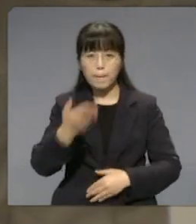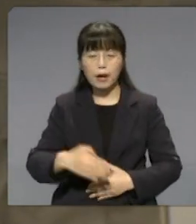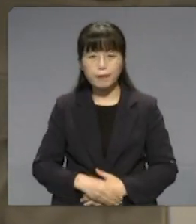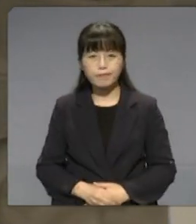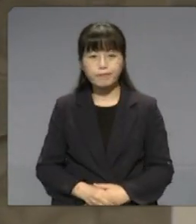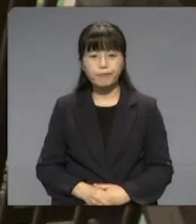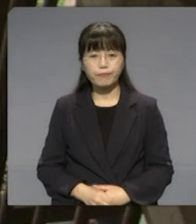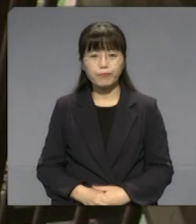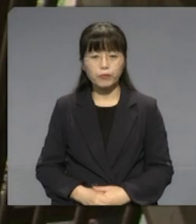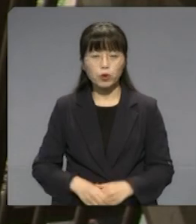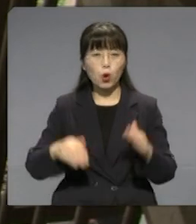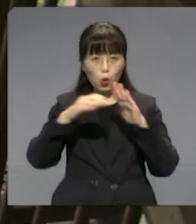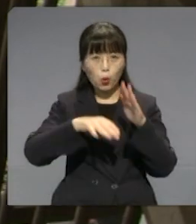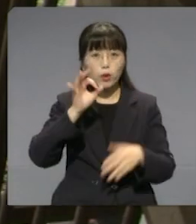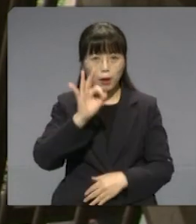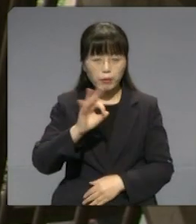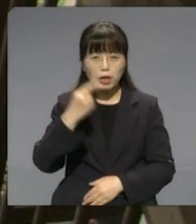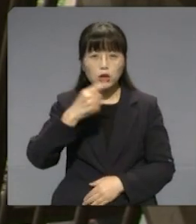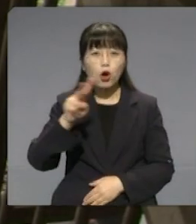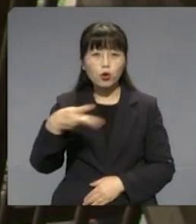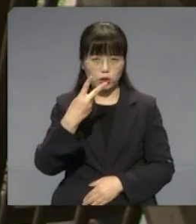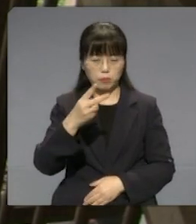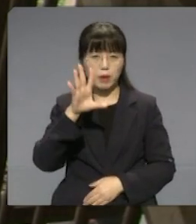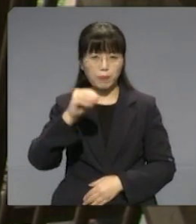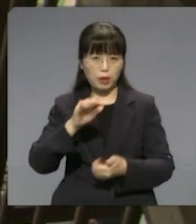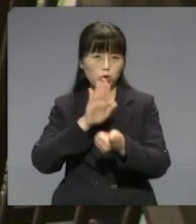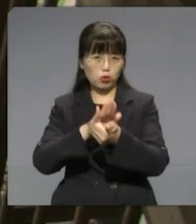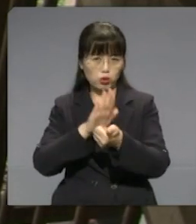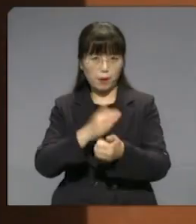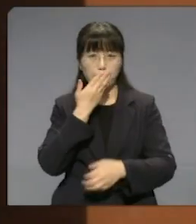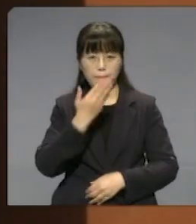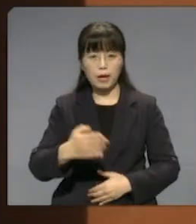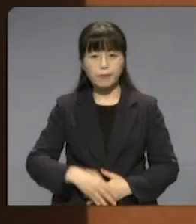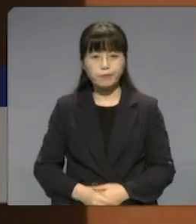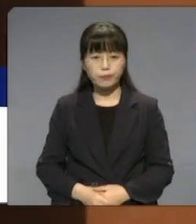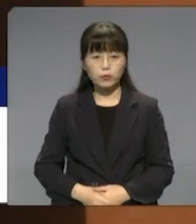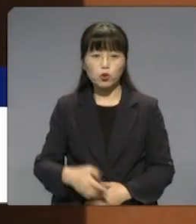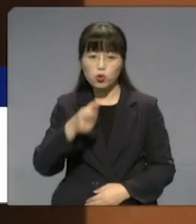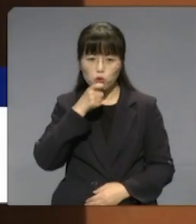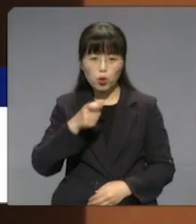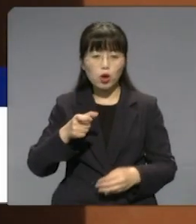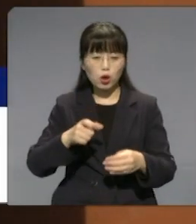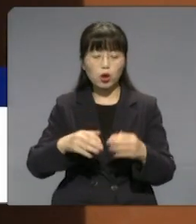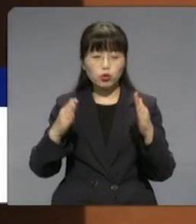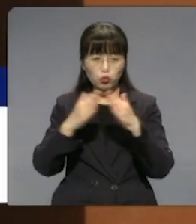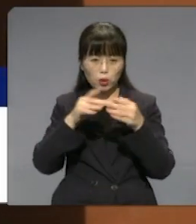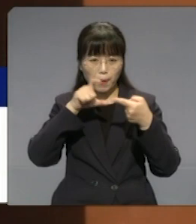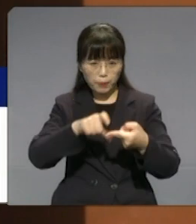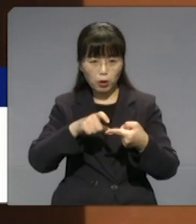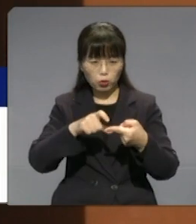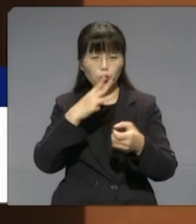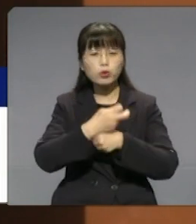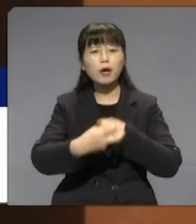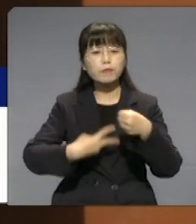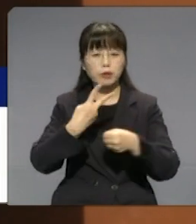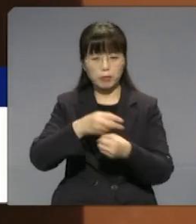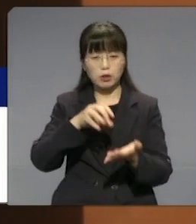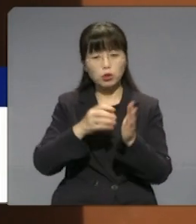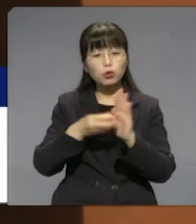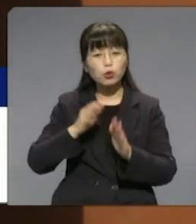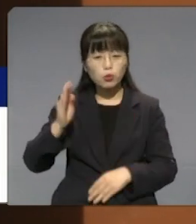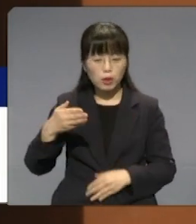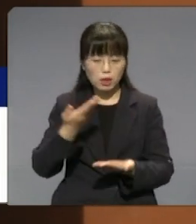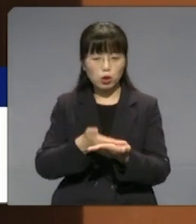있습니다 공사비는 최대 1200만 원까지 지원합니다 수원의 주택 평균 연수가 32년 정도 되는데요